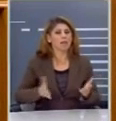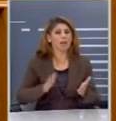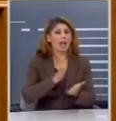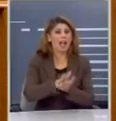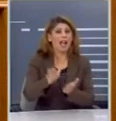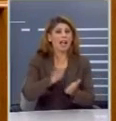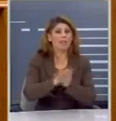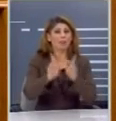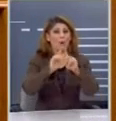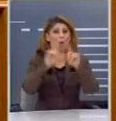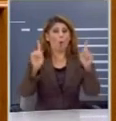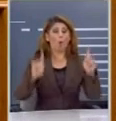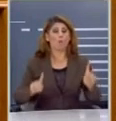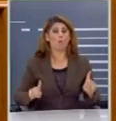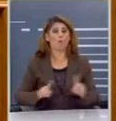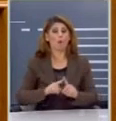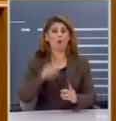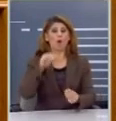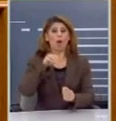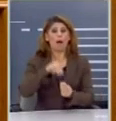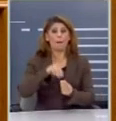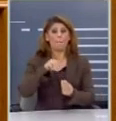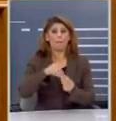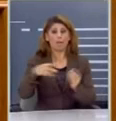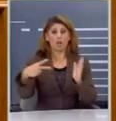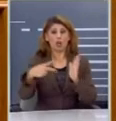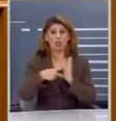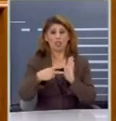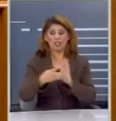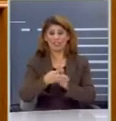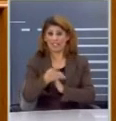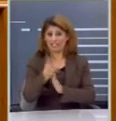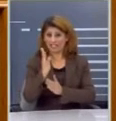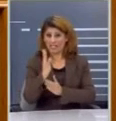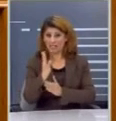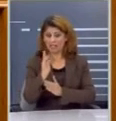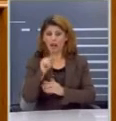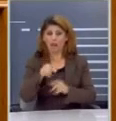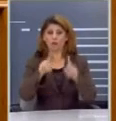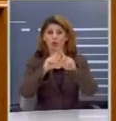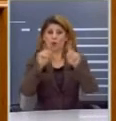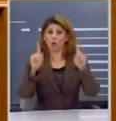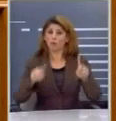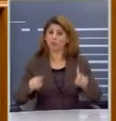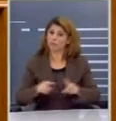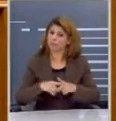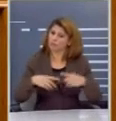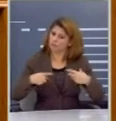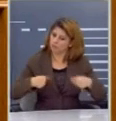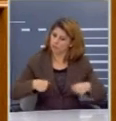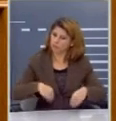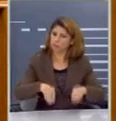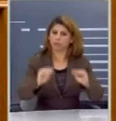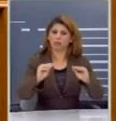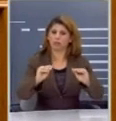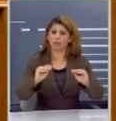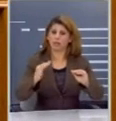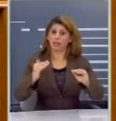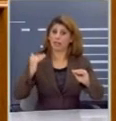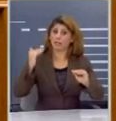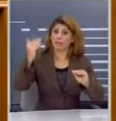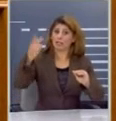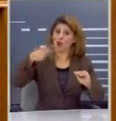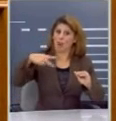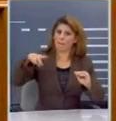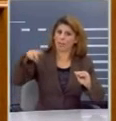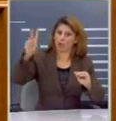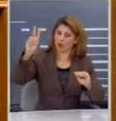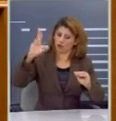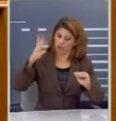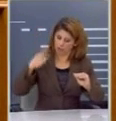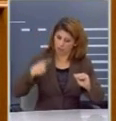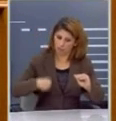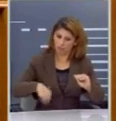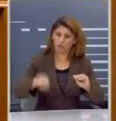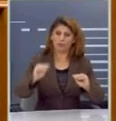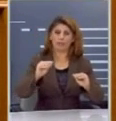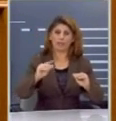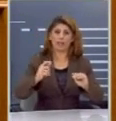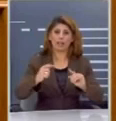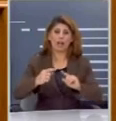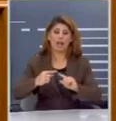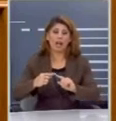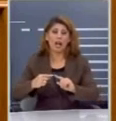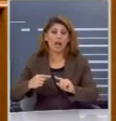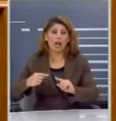τον Απρίλιο του 2014. Το ομόλογο πράγματι πουλήθηκε, αν και σε υψηλό επιτόκιο. Το αμέσως